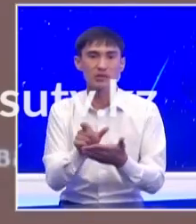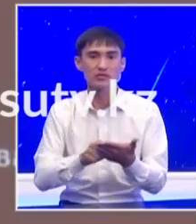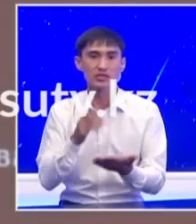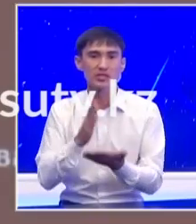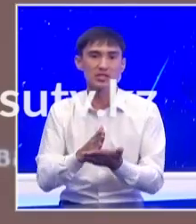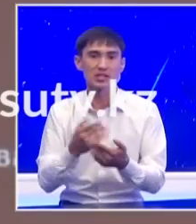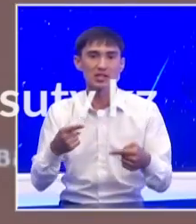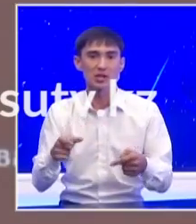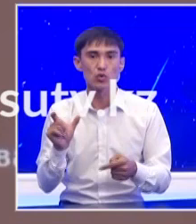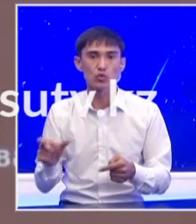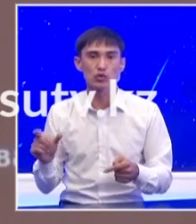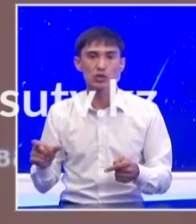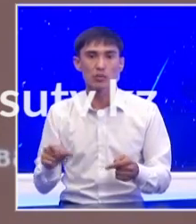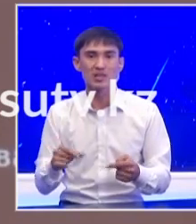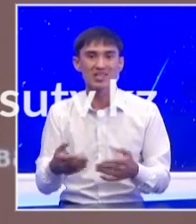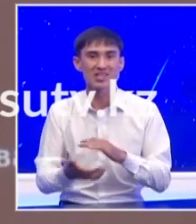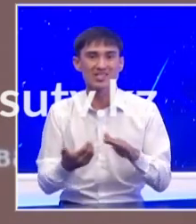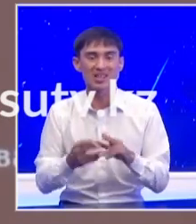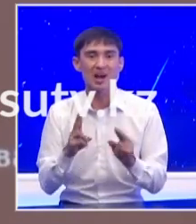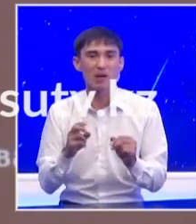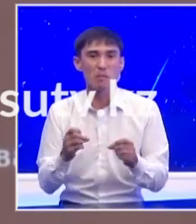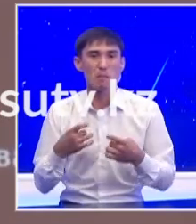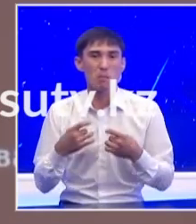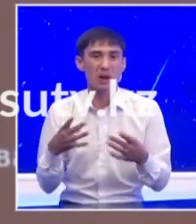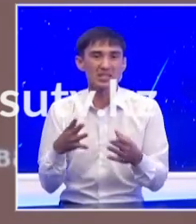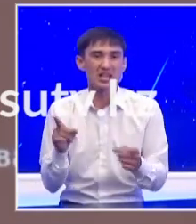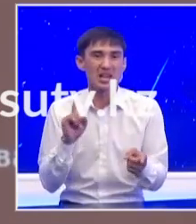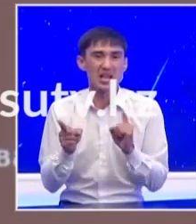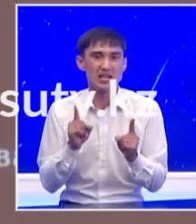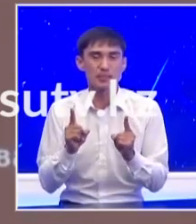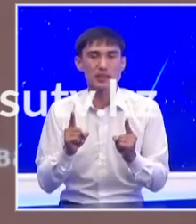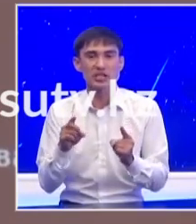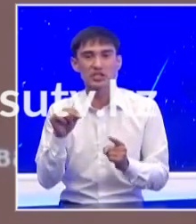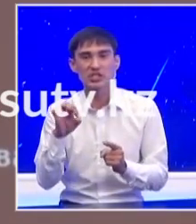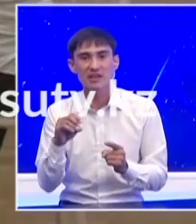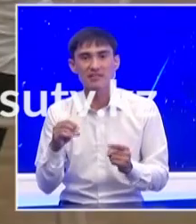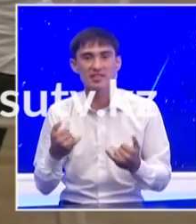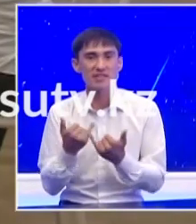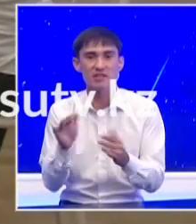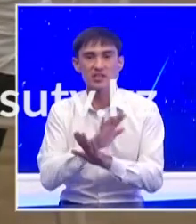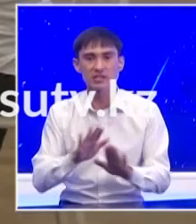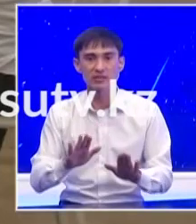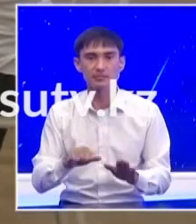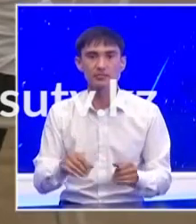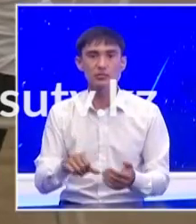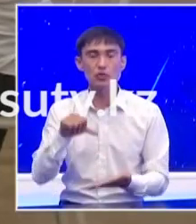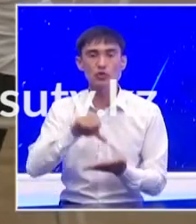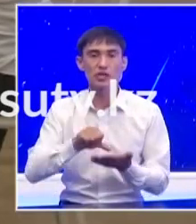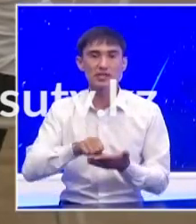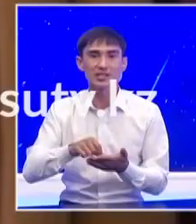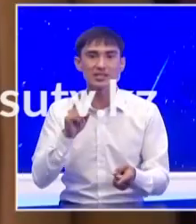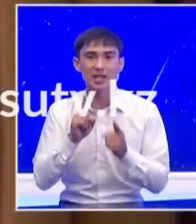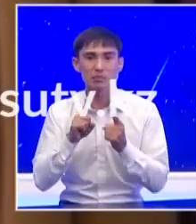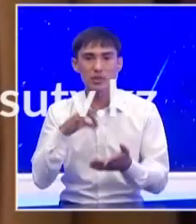такие людские пороки и недостатки, как праздность, лень, тщеславие, невежество. Участники заседания отметили,